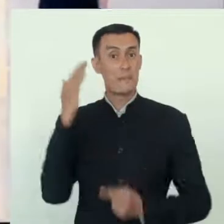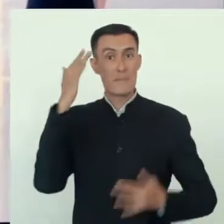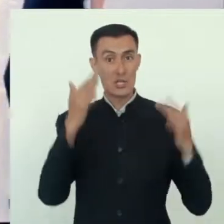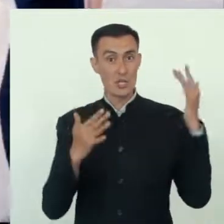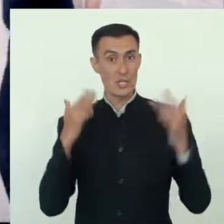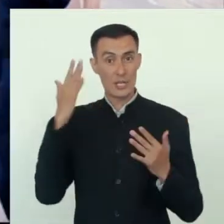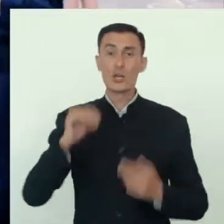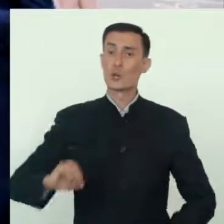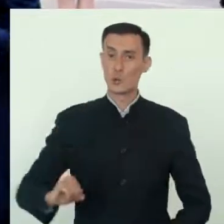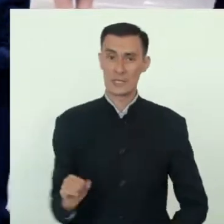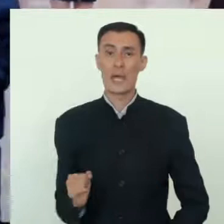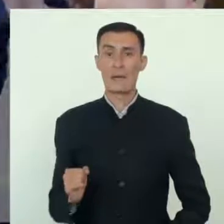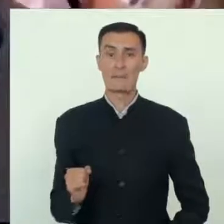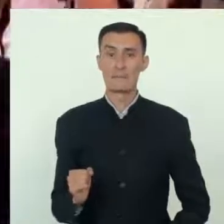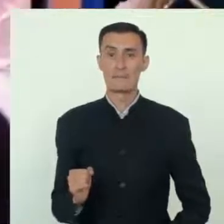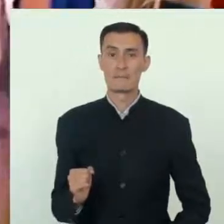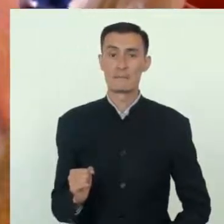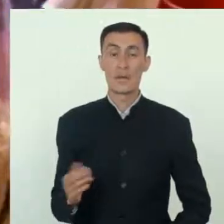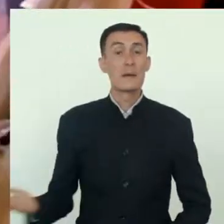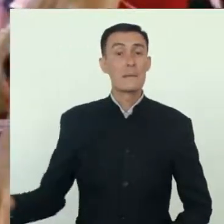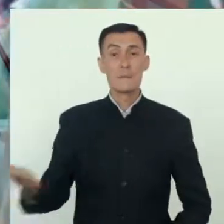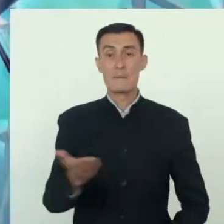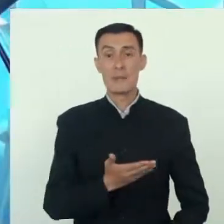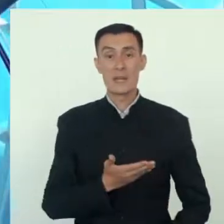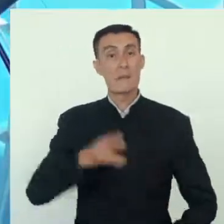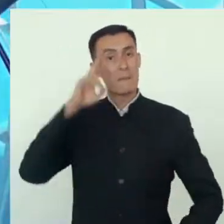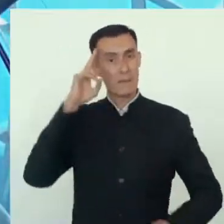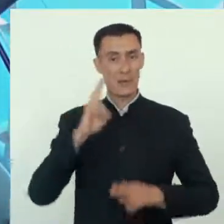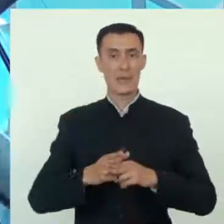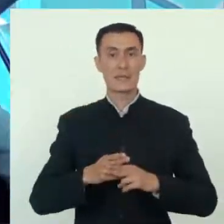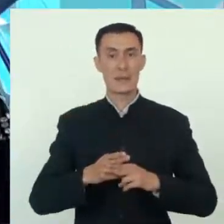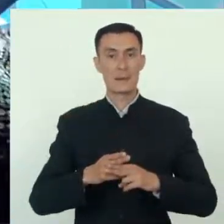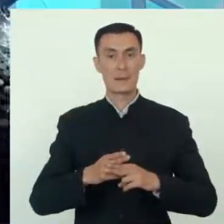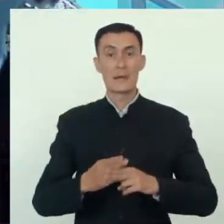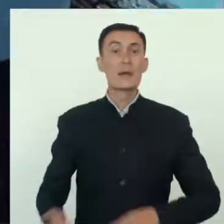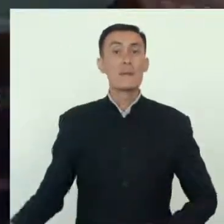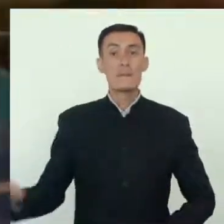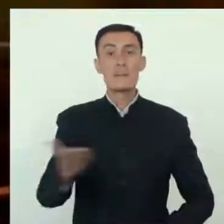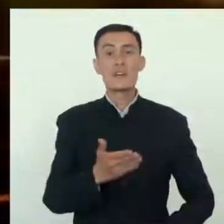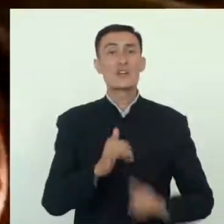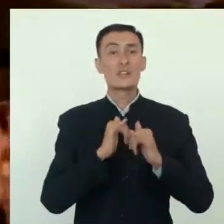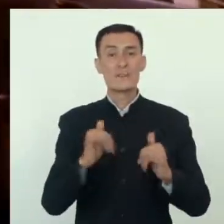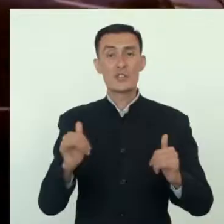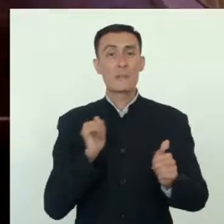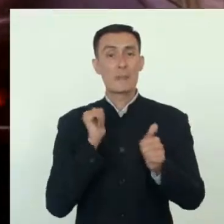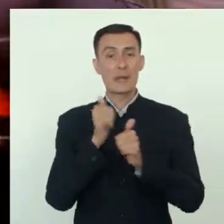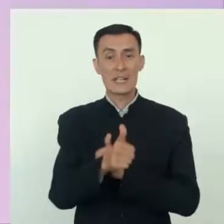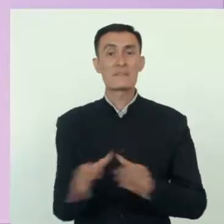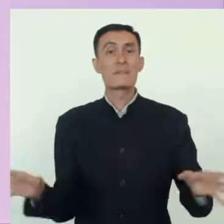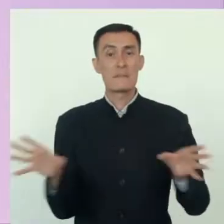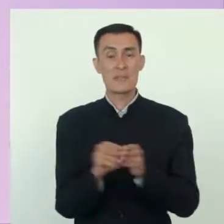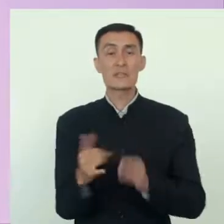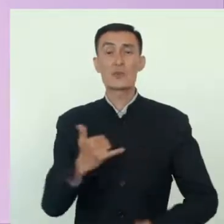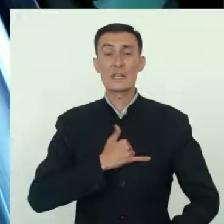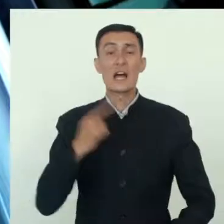Единомышленники. Друзья. Мы братья. Мы движем прогресс вместе, и